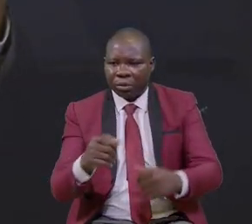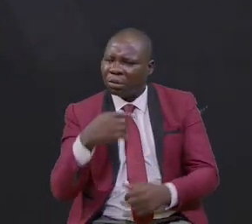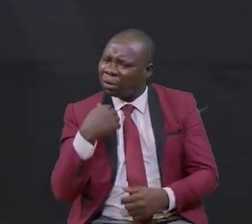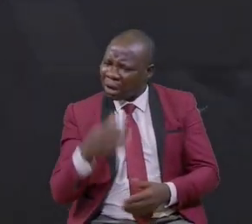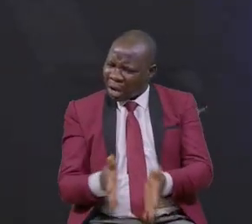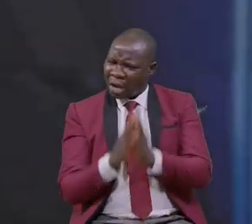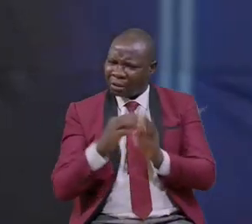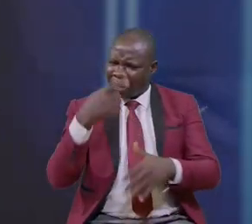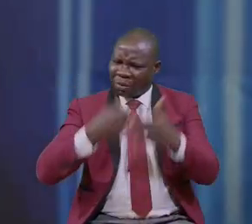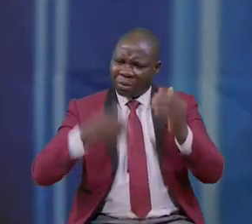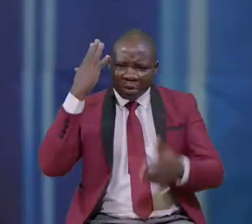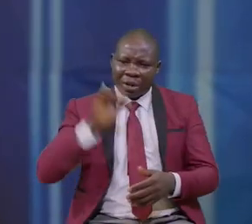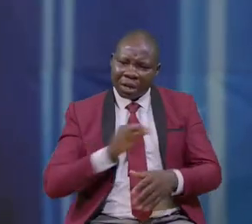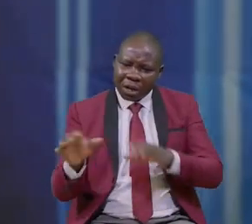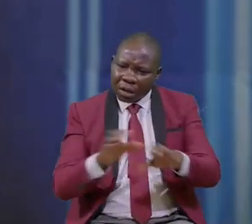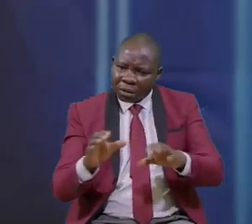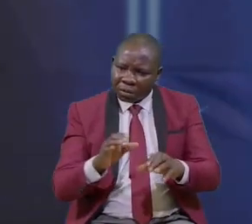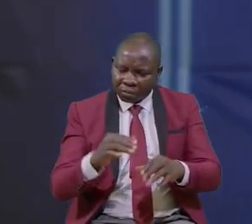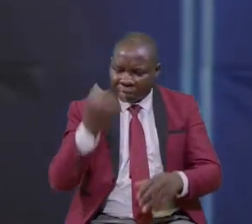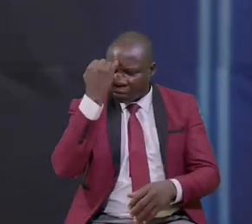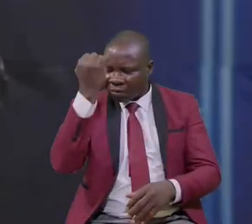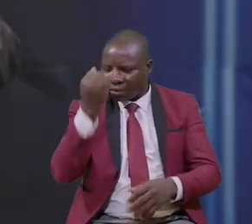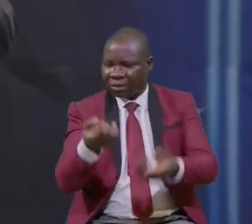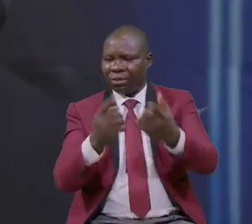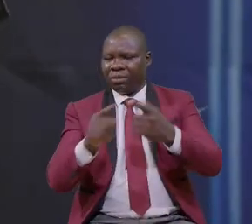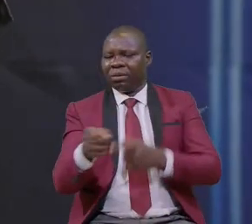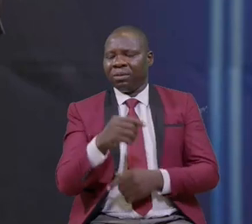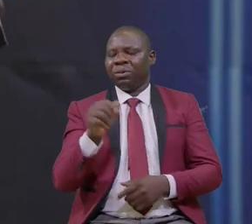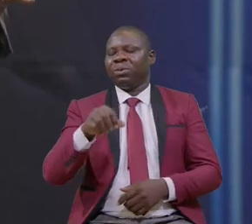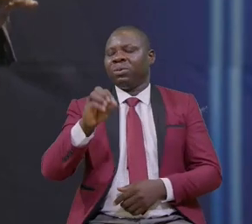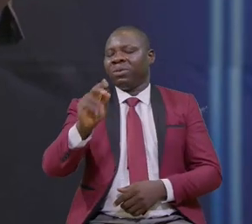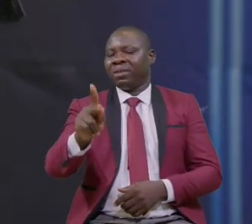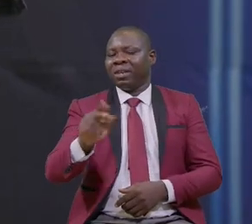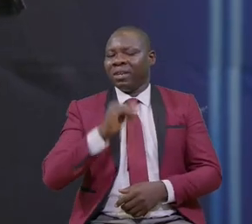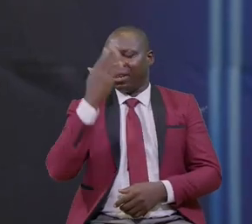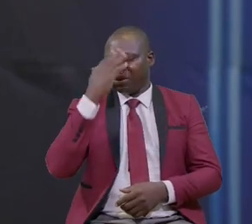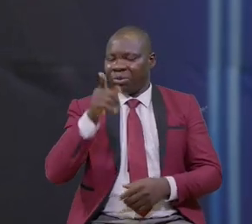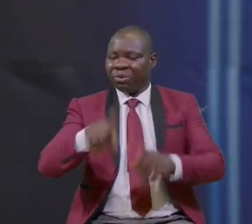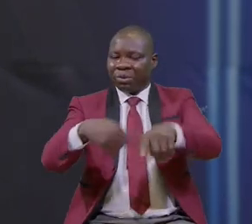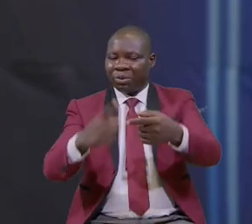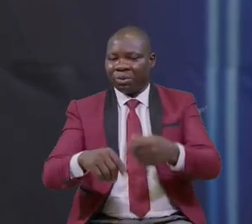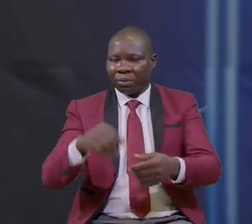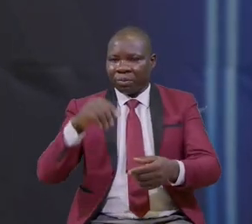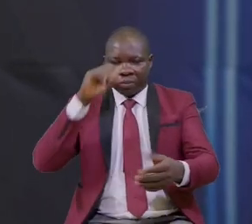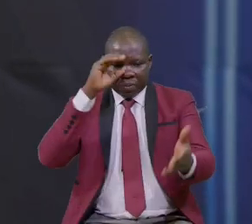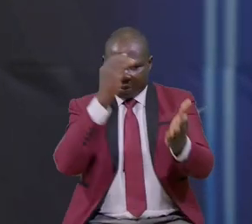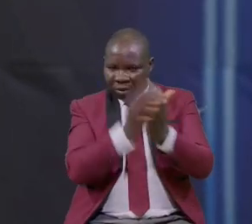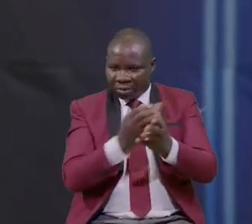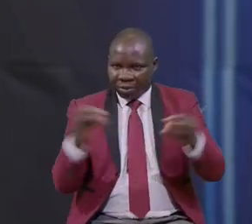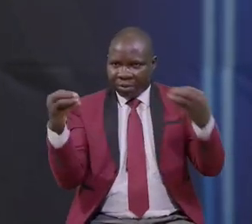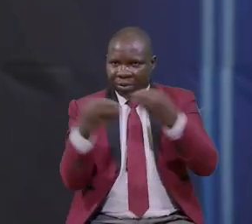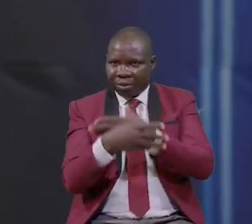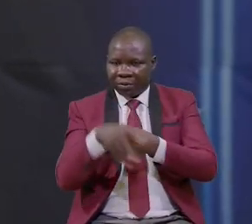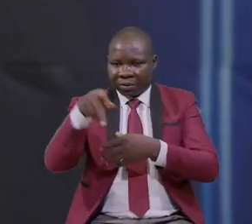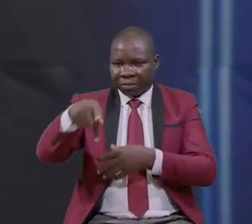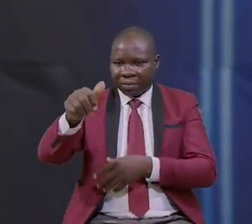vais faire maintenant? Et une idée te vient. Et tu es allé demander un